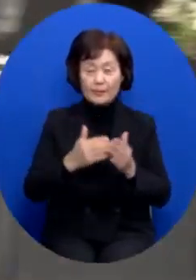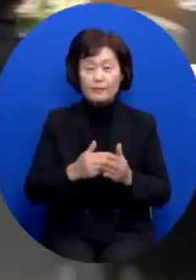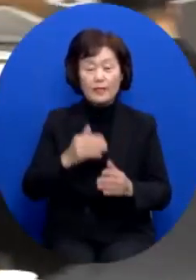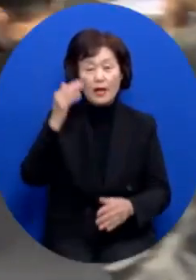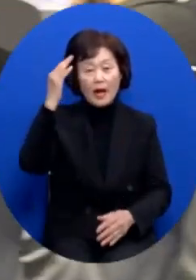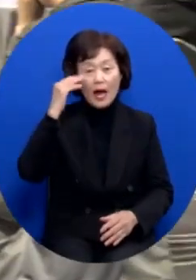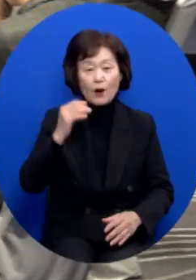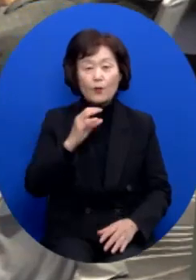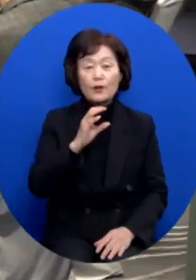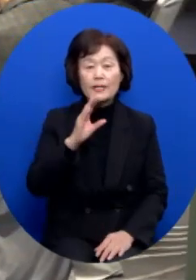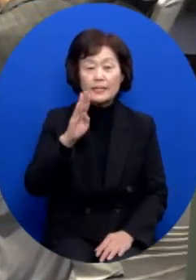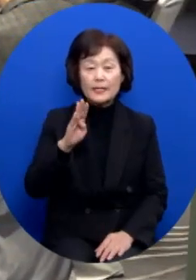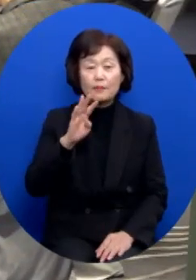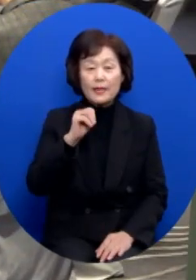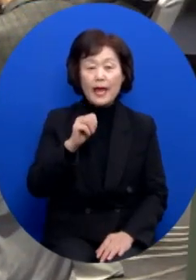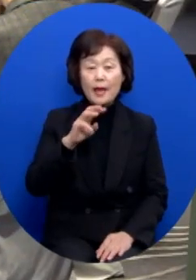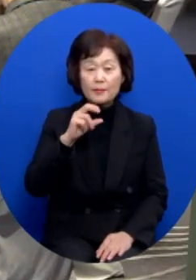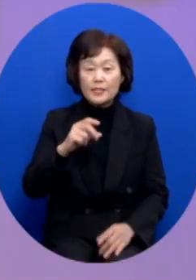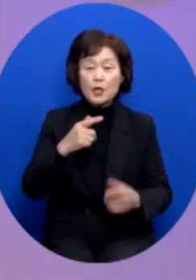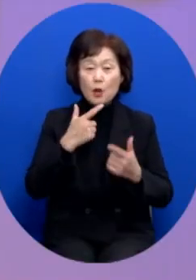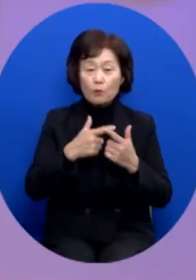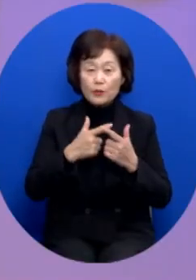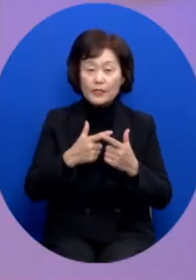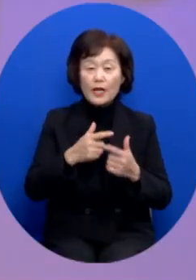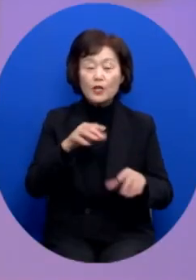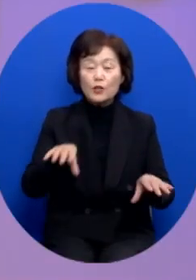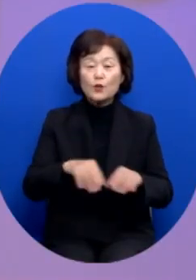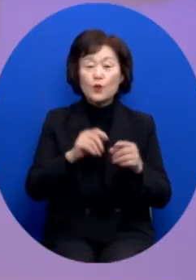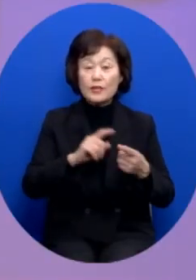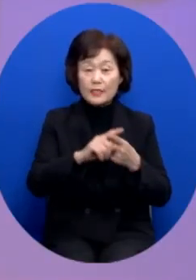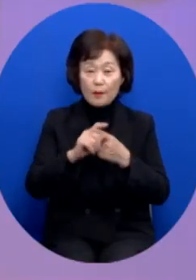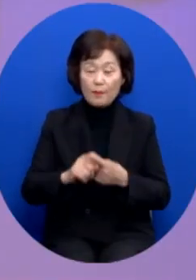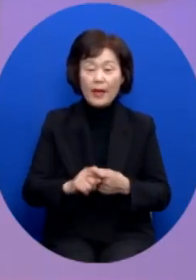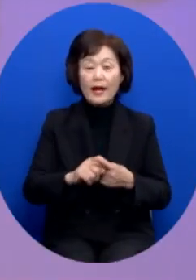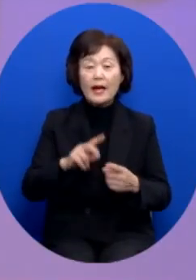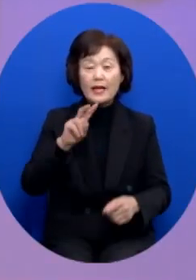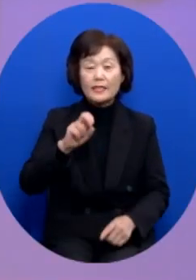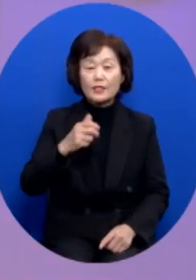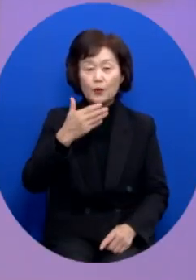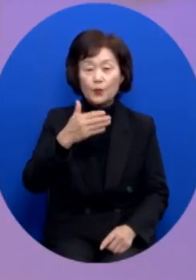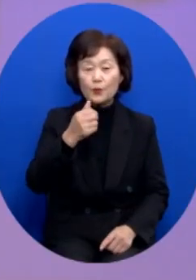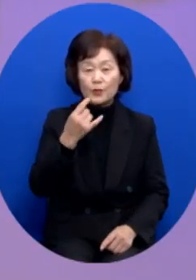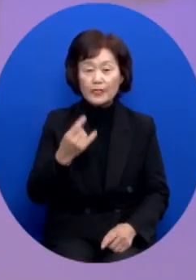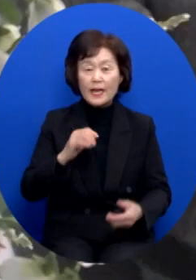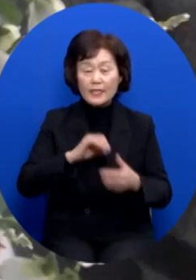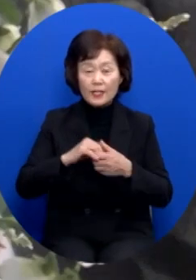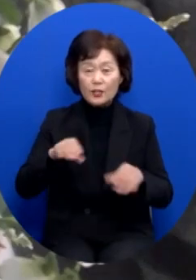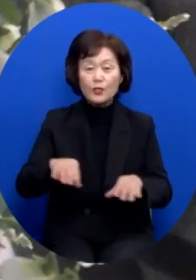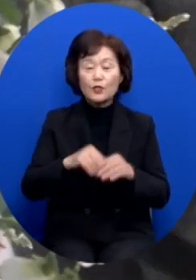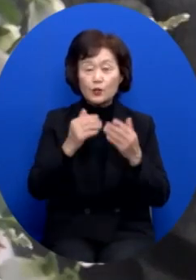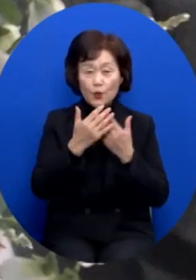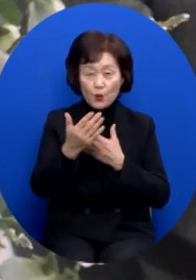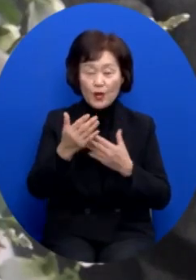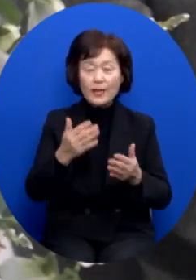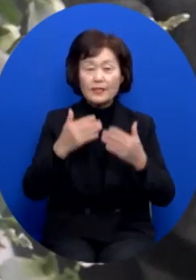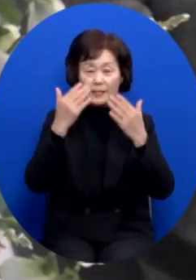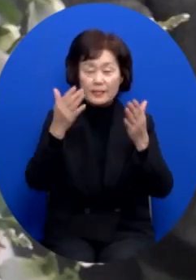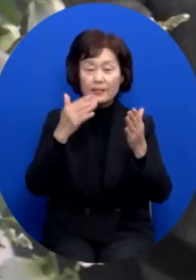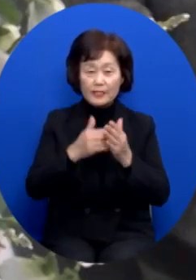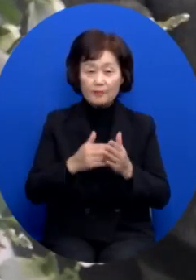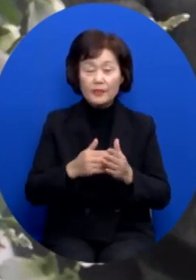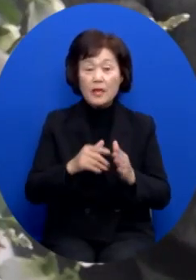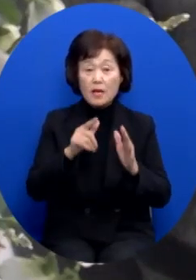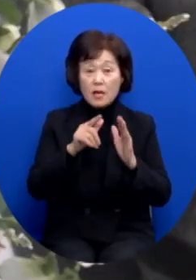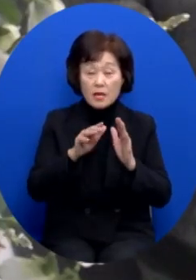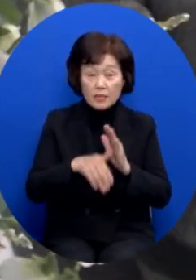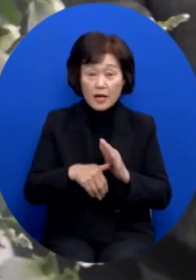한국 CBMC 부산총연합회가 제29차 정기총회와 회장 이추임식을 개최했습니다. 일부 예배에서 전승막 목사는 시대를